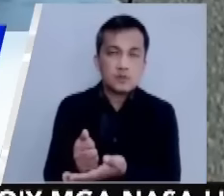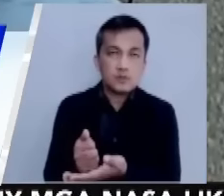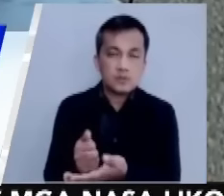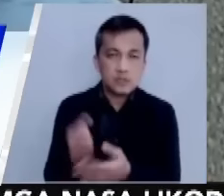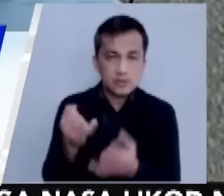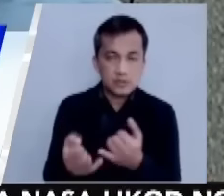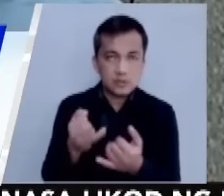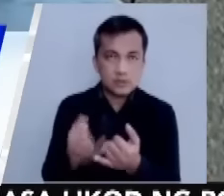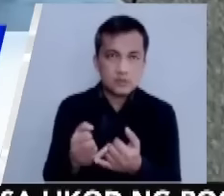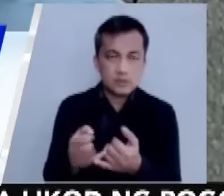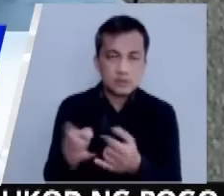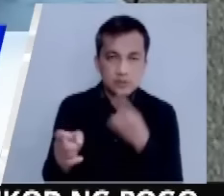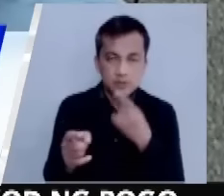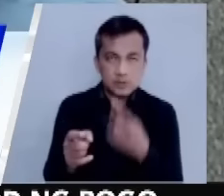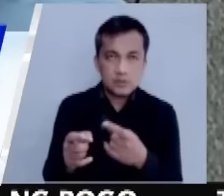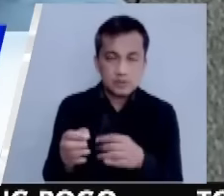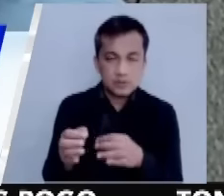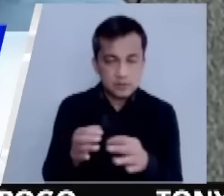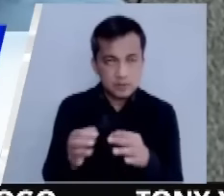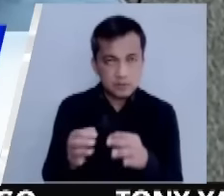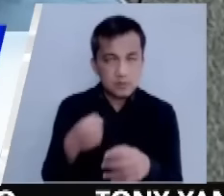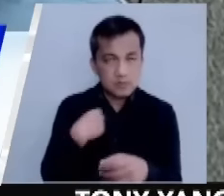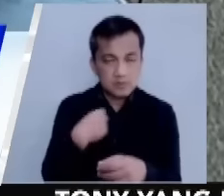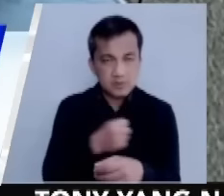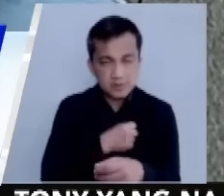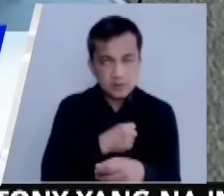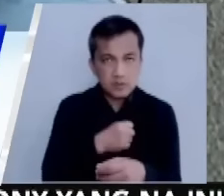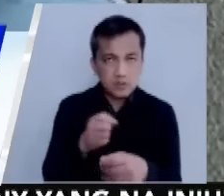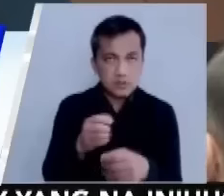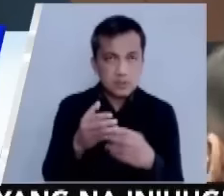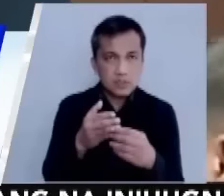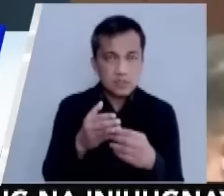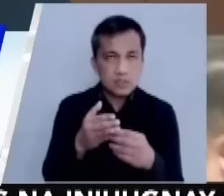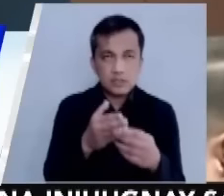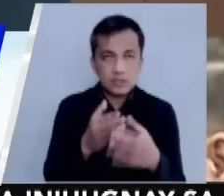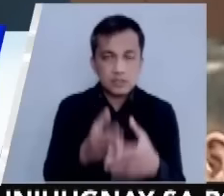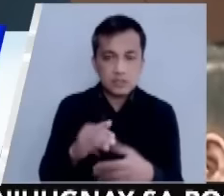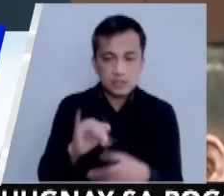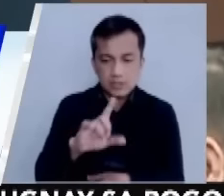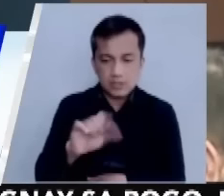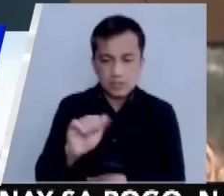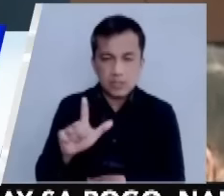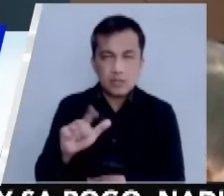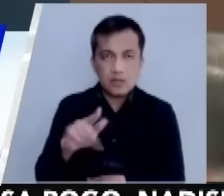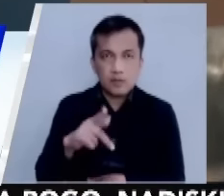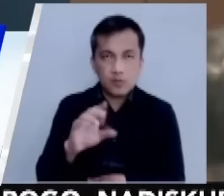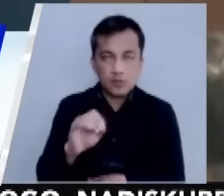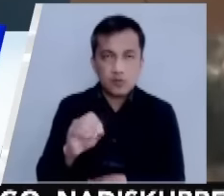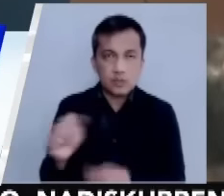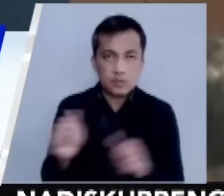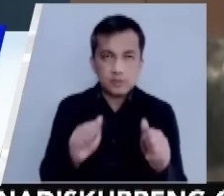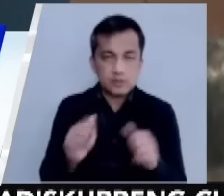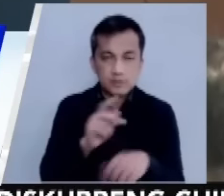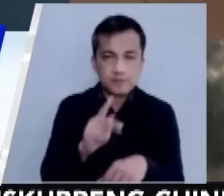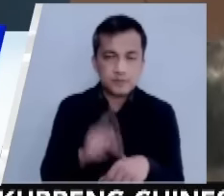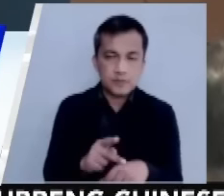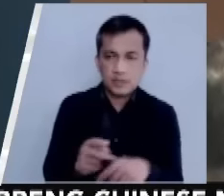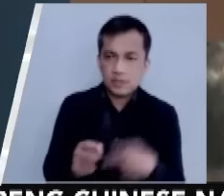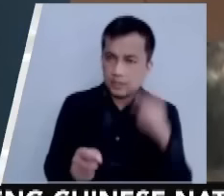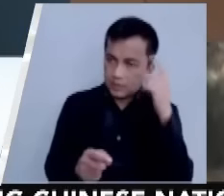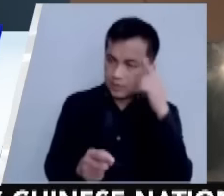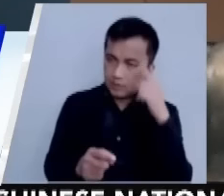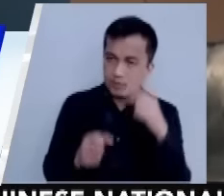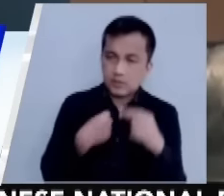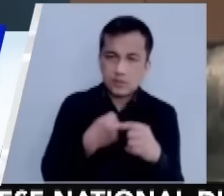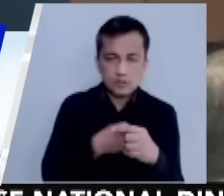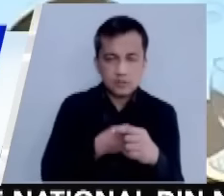inilarawan ng ilang senador na isa sa mga utak ng illegal na pogo activity sa bansa. Naisip ng ilang senador na ito na ang tamang panahon